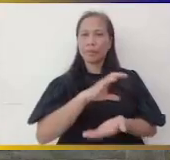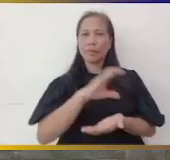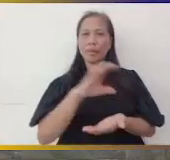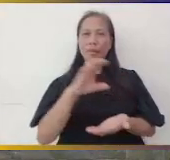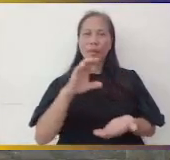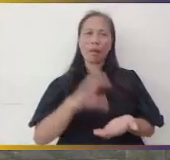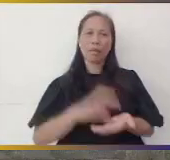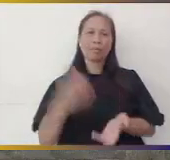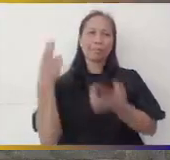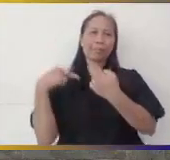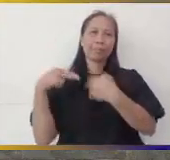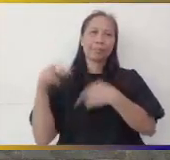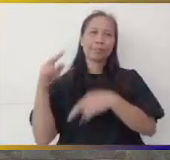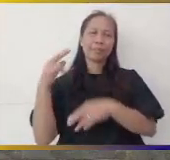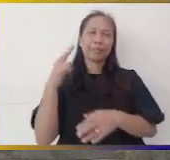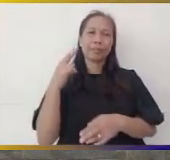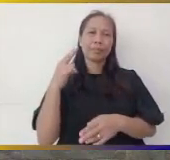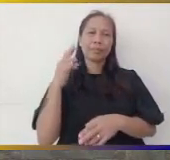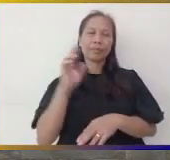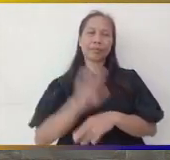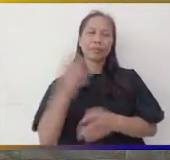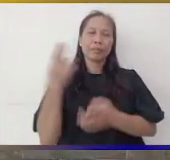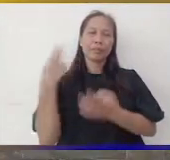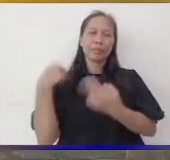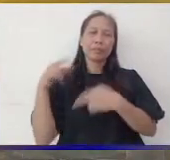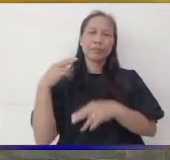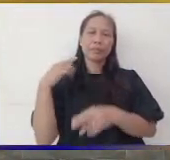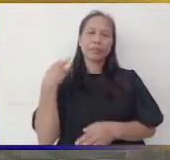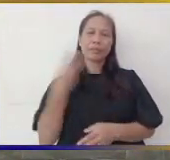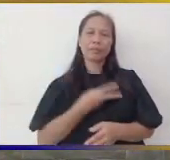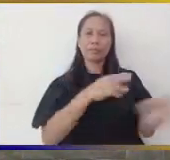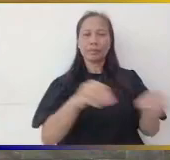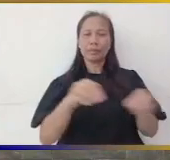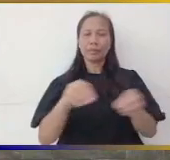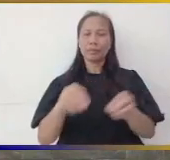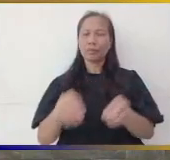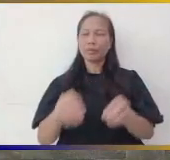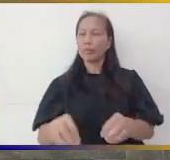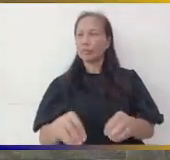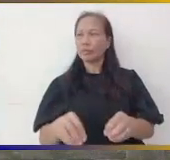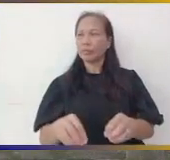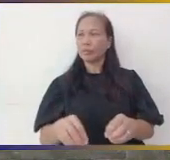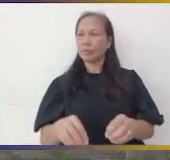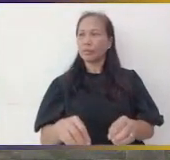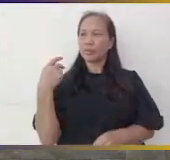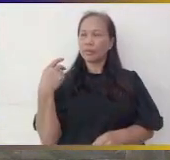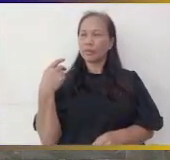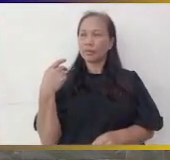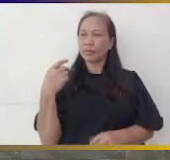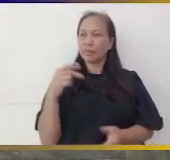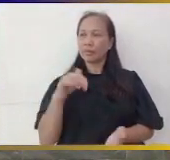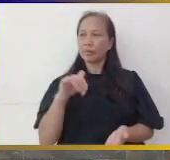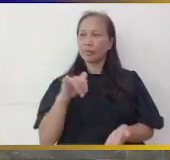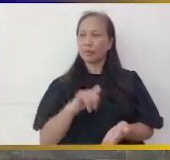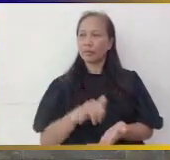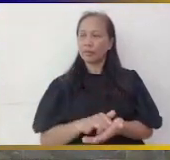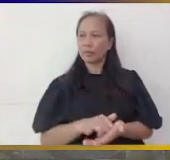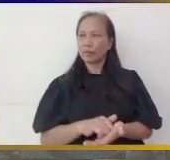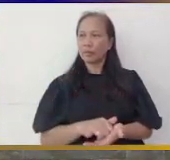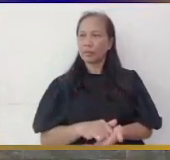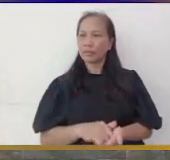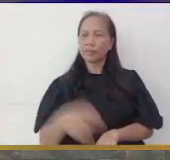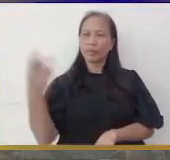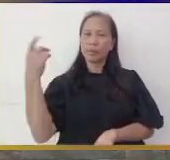history pumasok na po tayo doon sa kalagayan na kung saan malakas po yong ah power ng